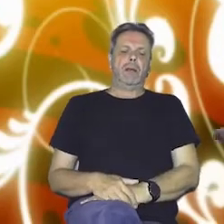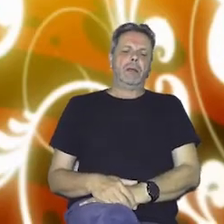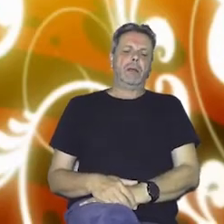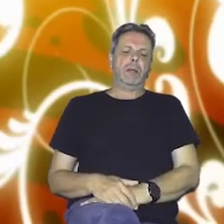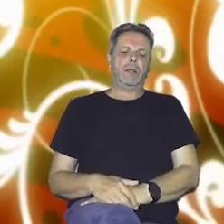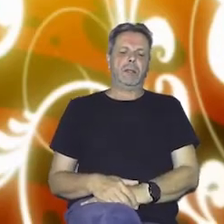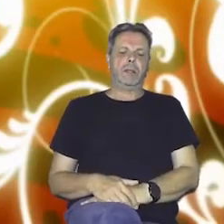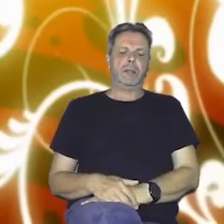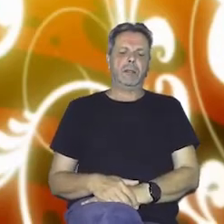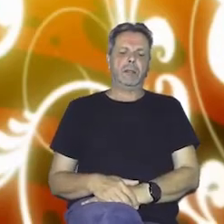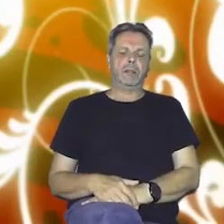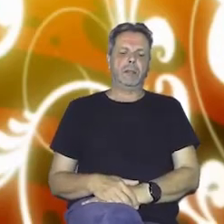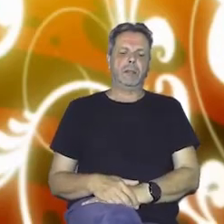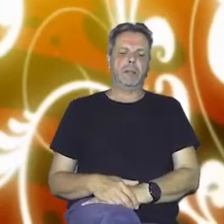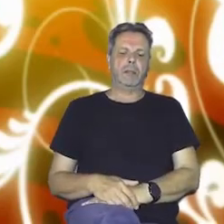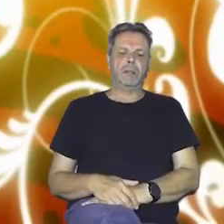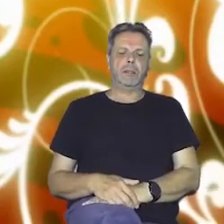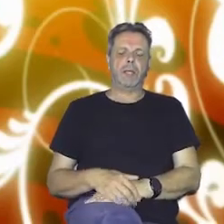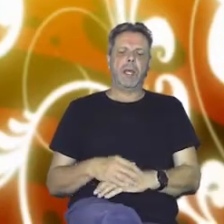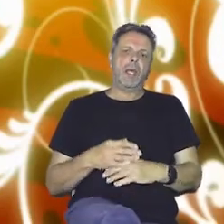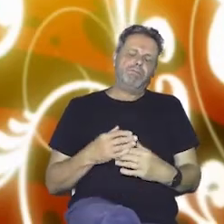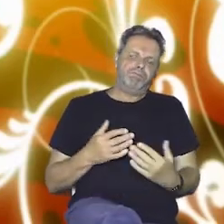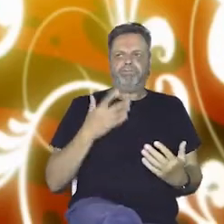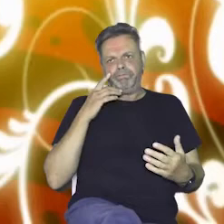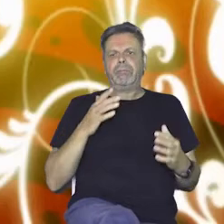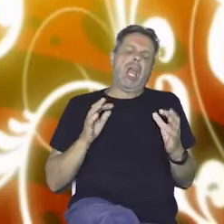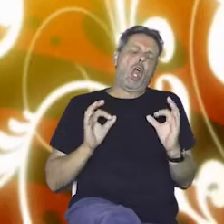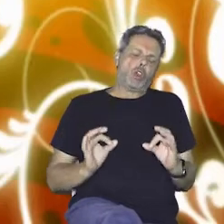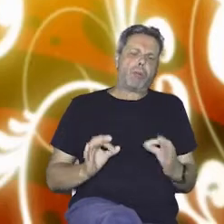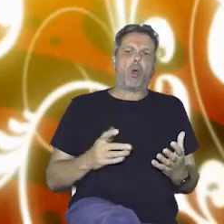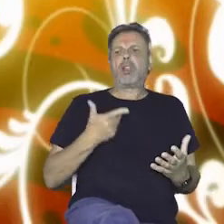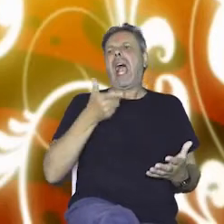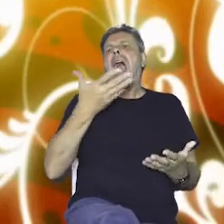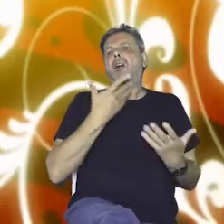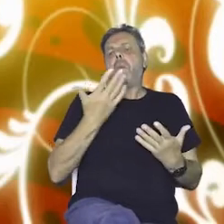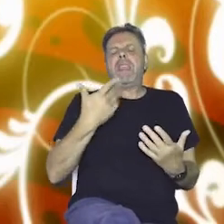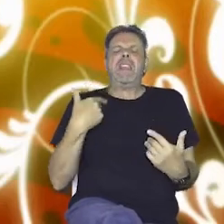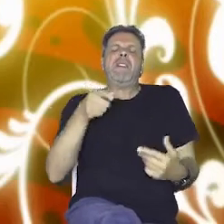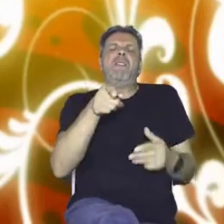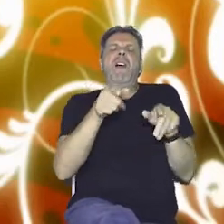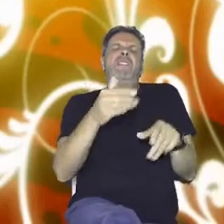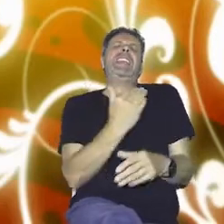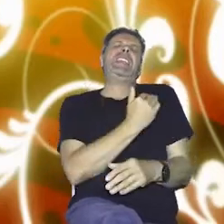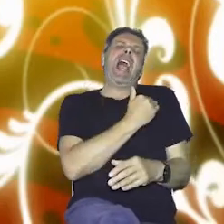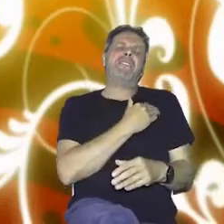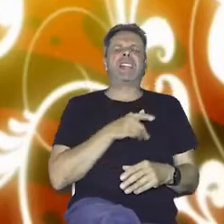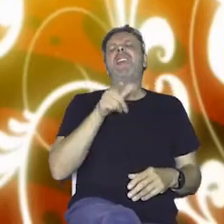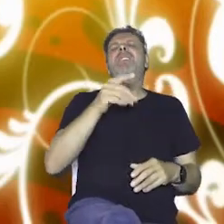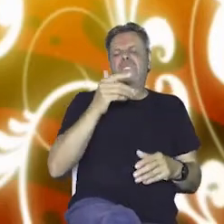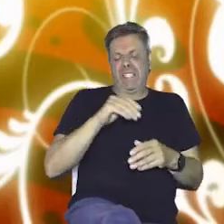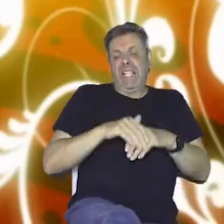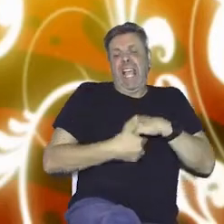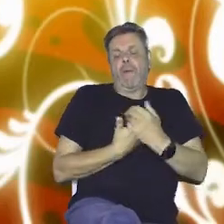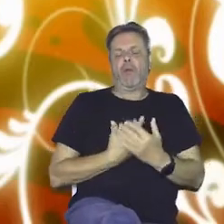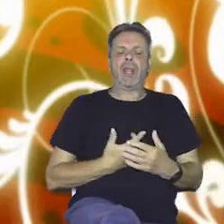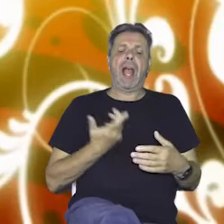dobro, relativno za dobro, kako vi se očitavate i pismeno i usmeno, zadovoljni ste, ali